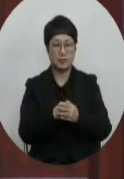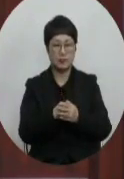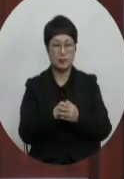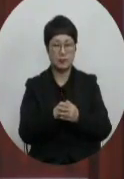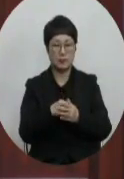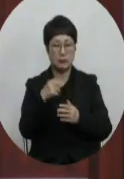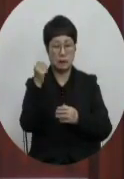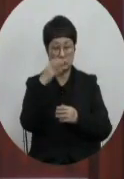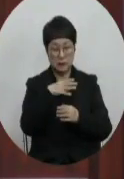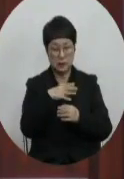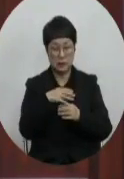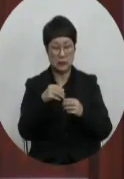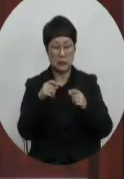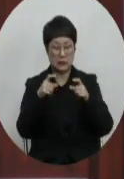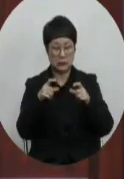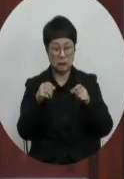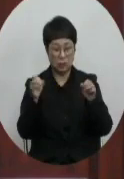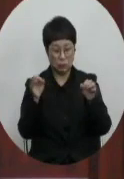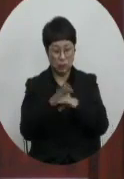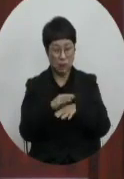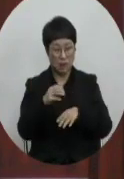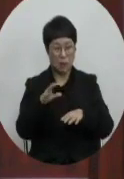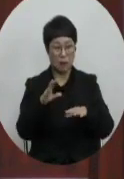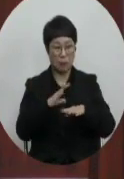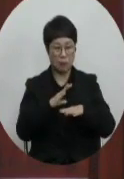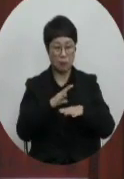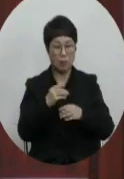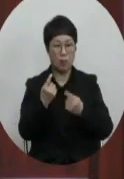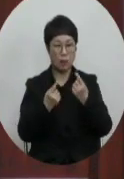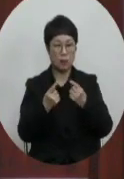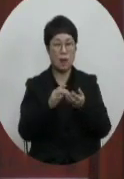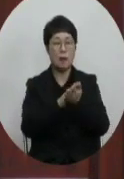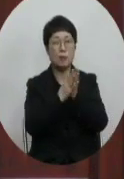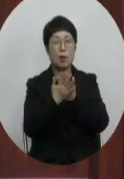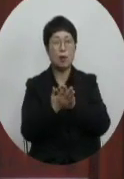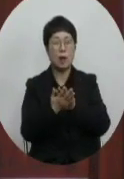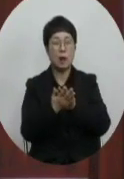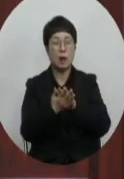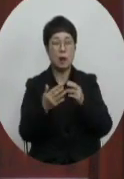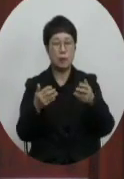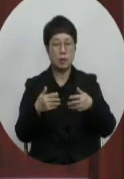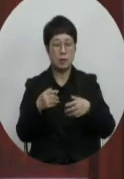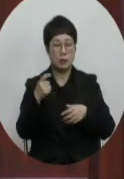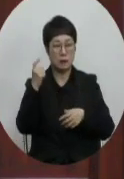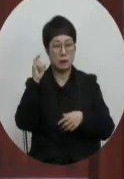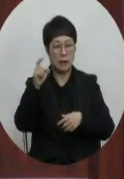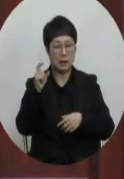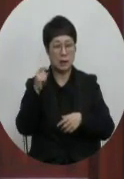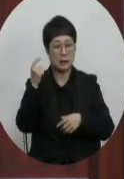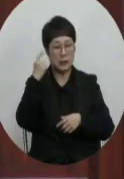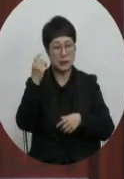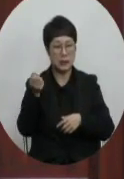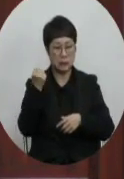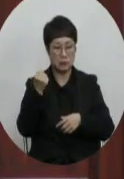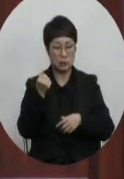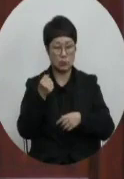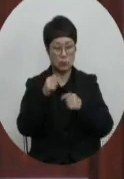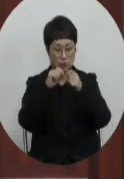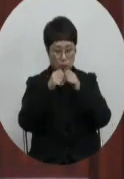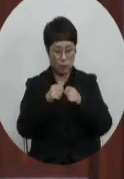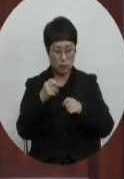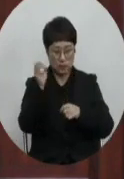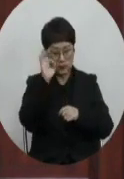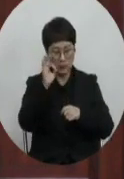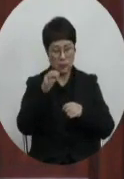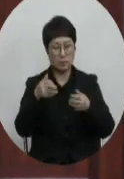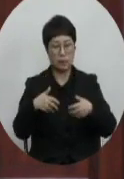막연한 지역 소멸의 공포를 느끼기보다 변화하려는 강한 의지를 갖고 희망의 메시지를 구체적으로 찾는 자세가 우리에게